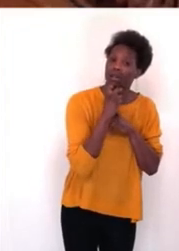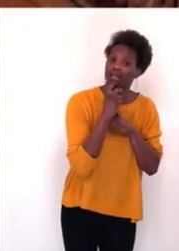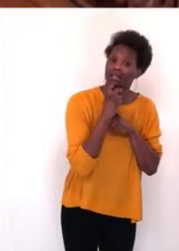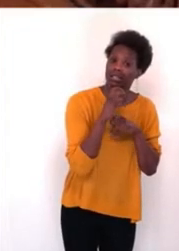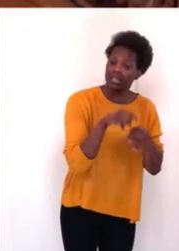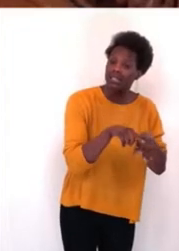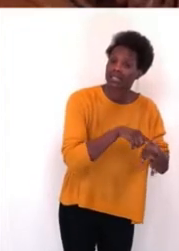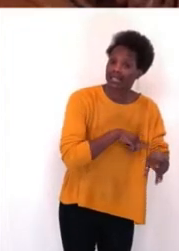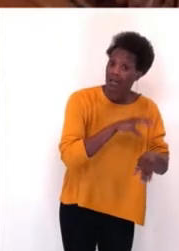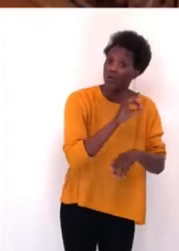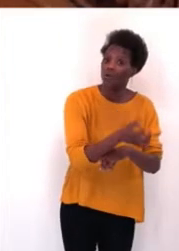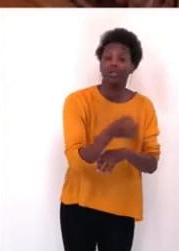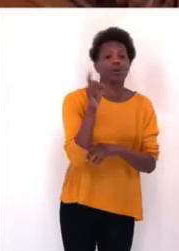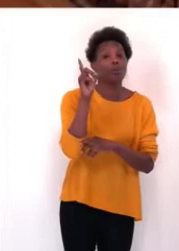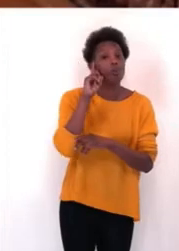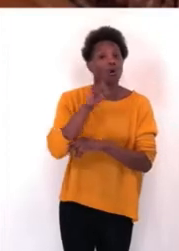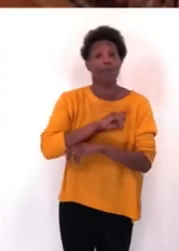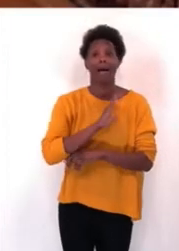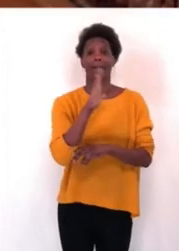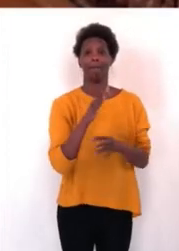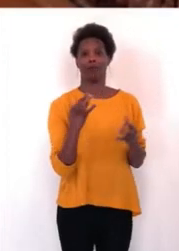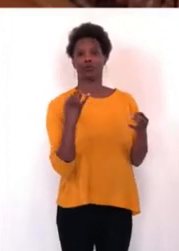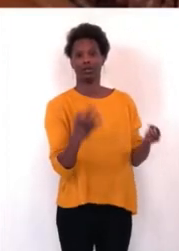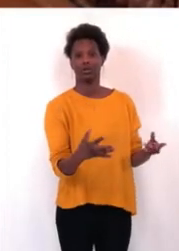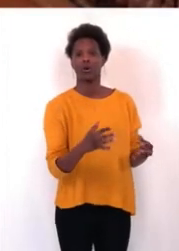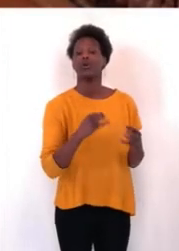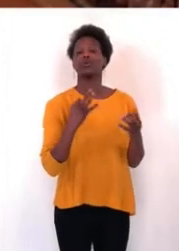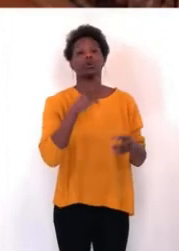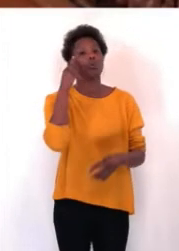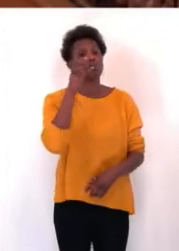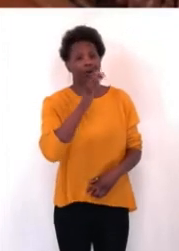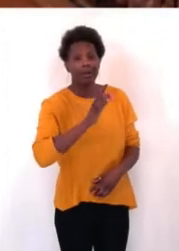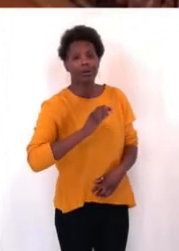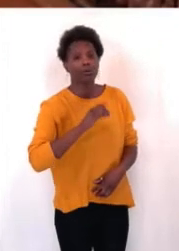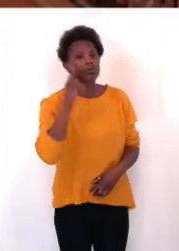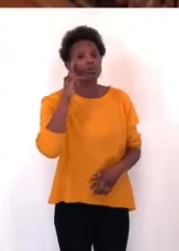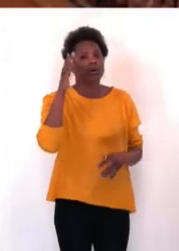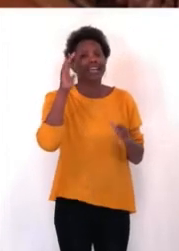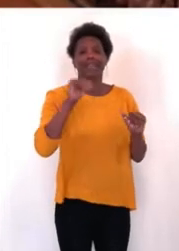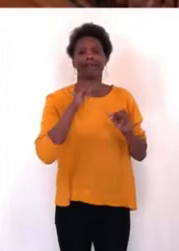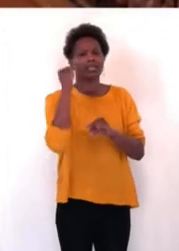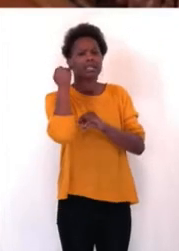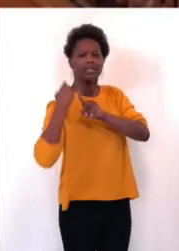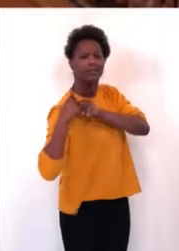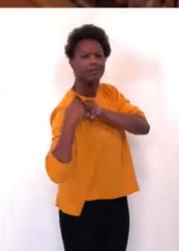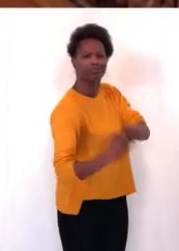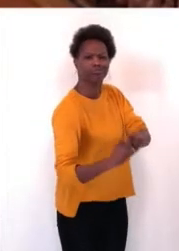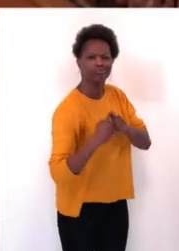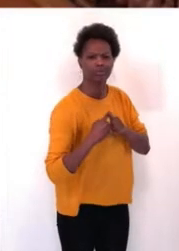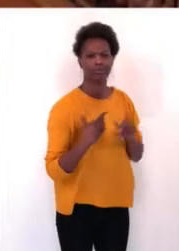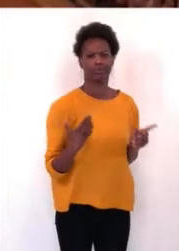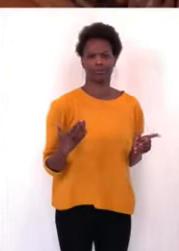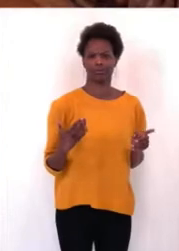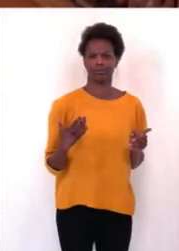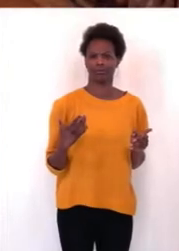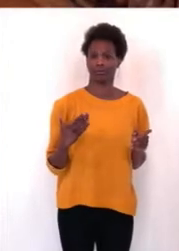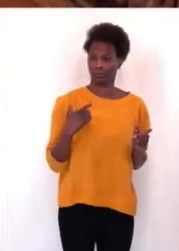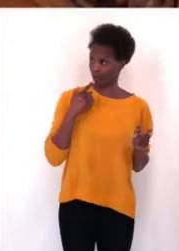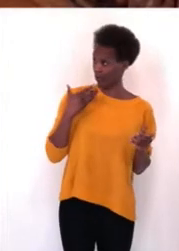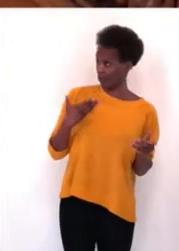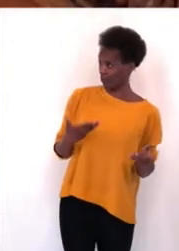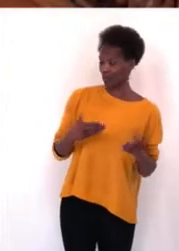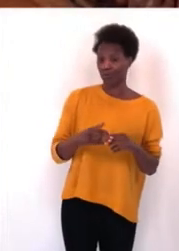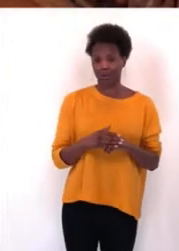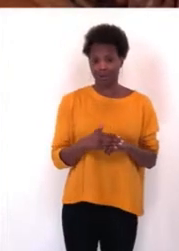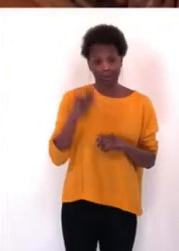pas imposer vos idées à tout prix. Alors aujourd'hui, si on comprend bien, vous comptez vous appuyer